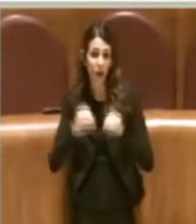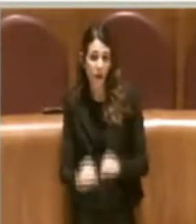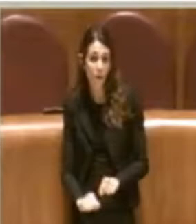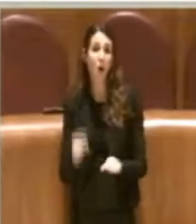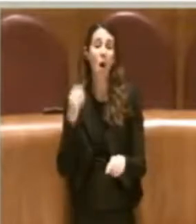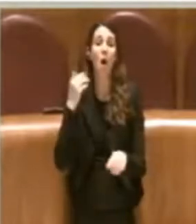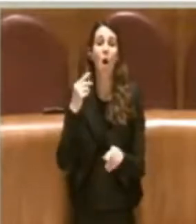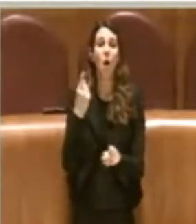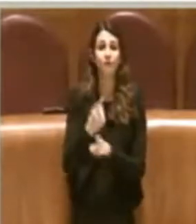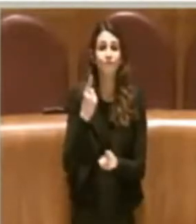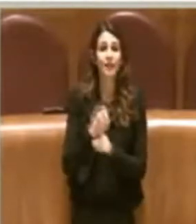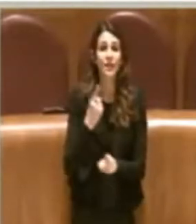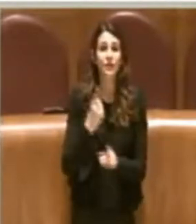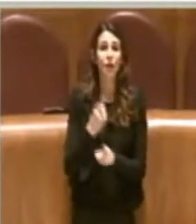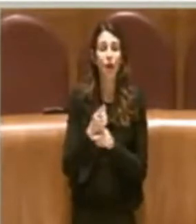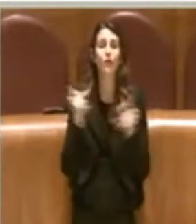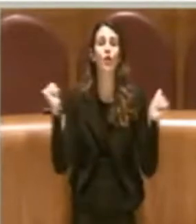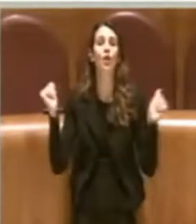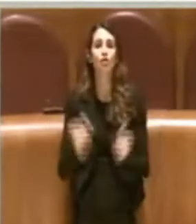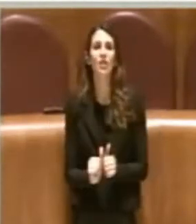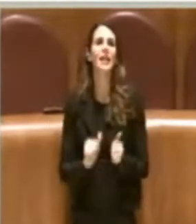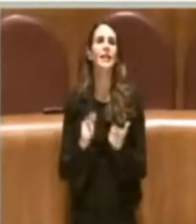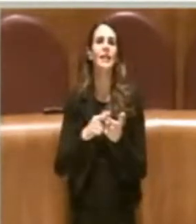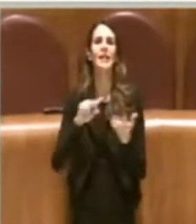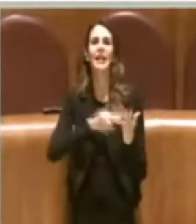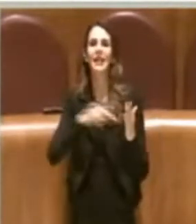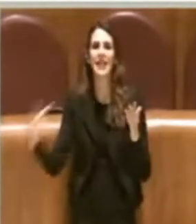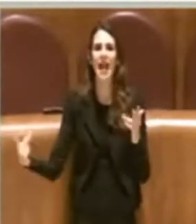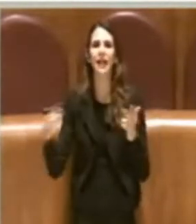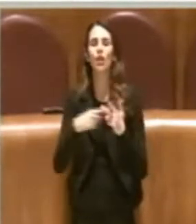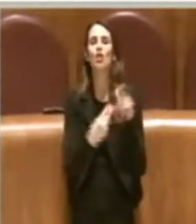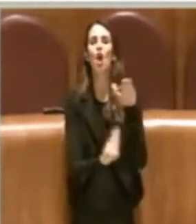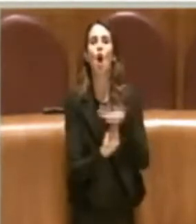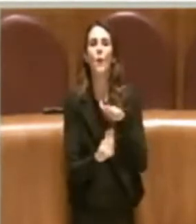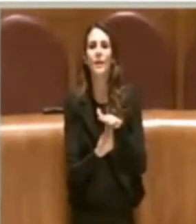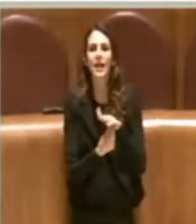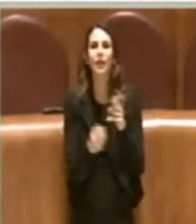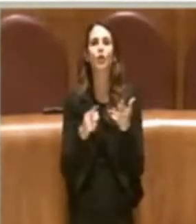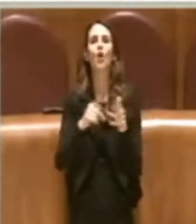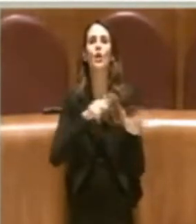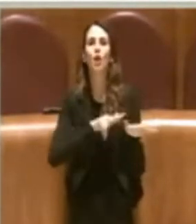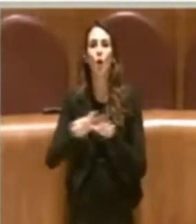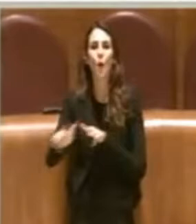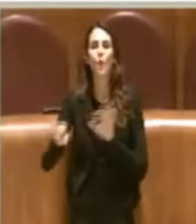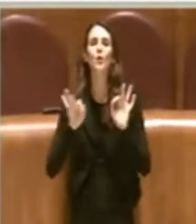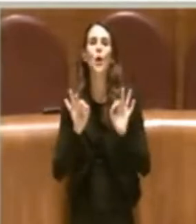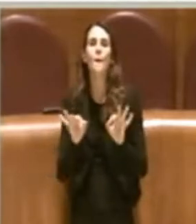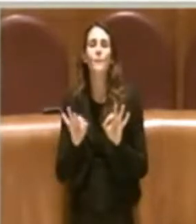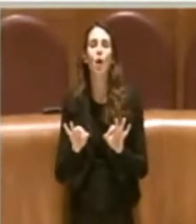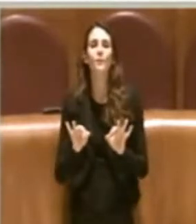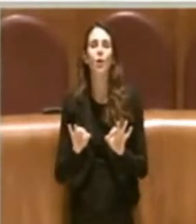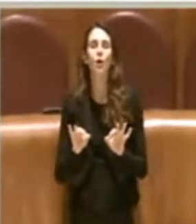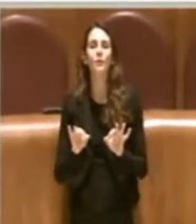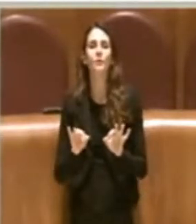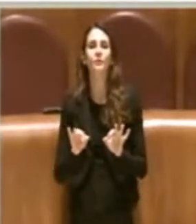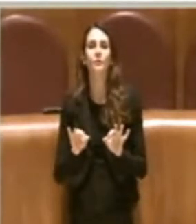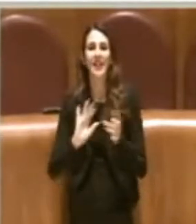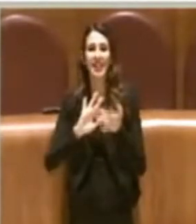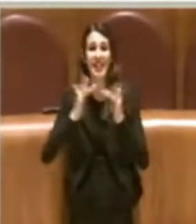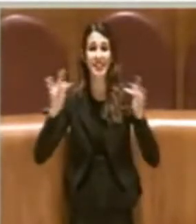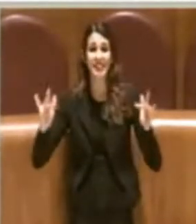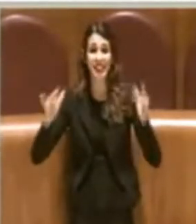uffici ma anche ai cittadini, ai tecnici, agli operatori, cioè quello di pubblicare poi questi dati